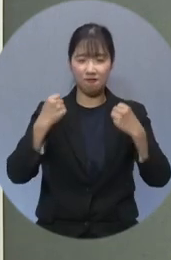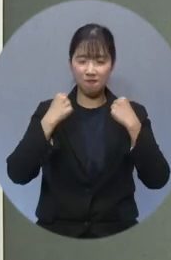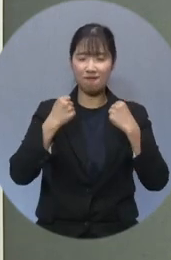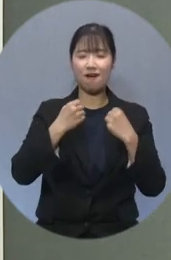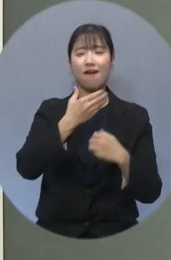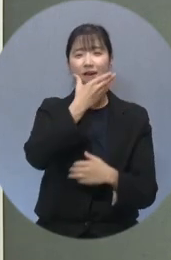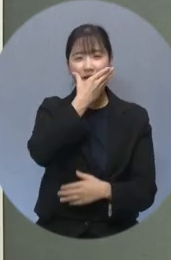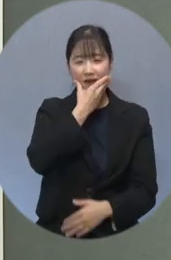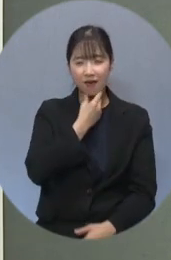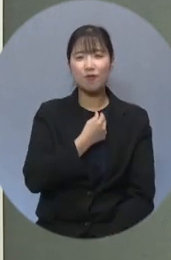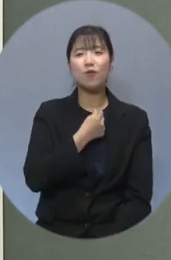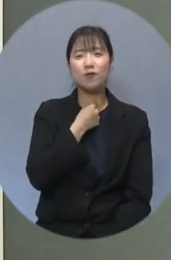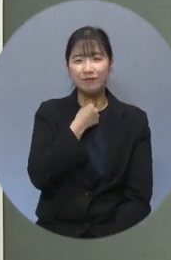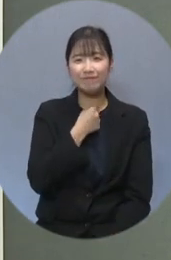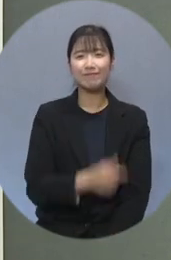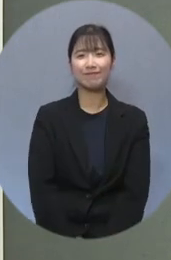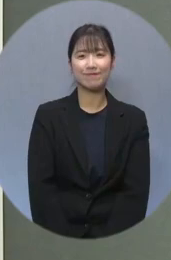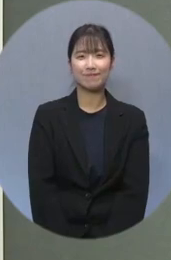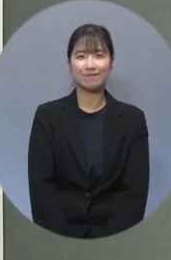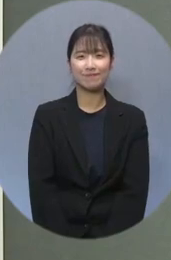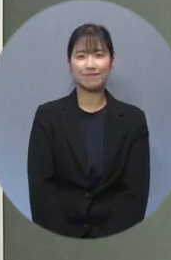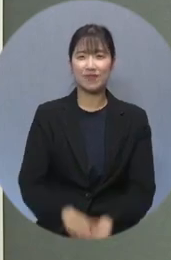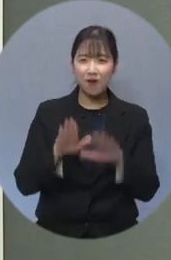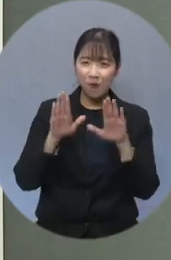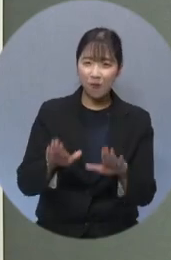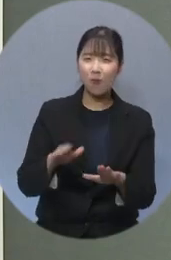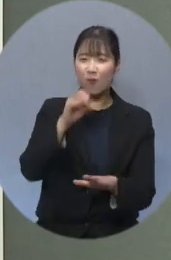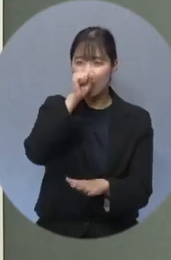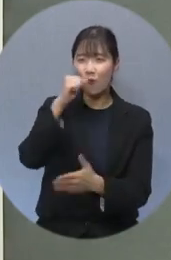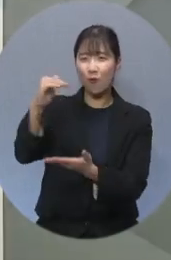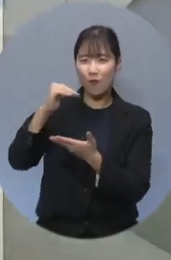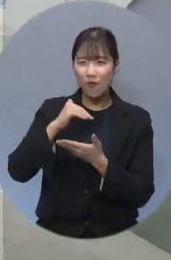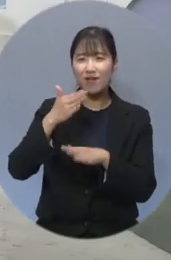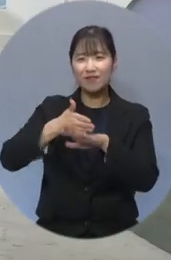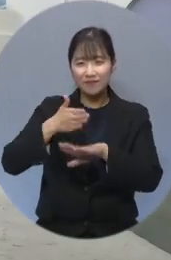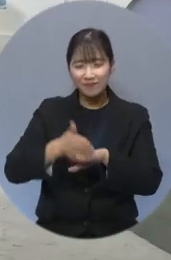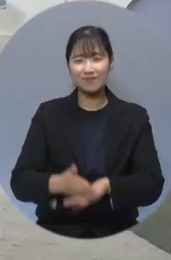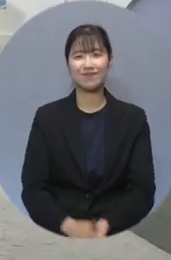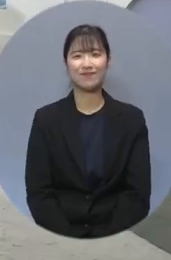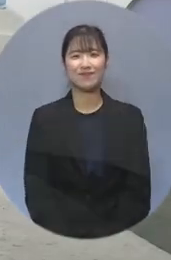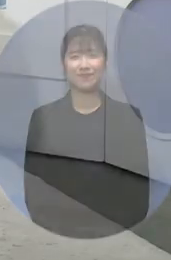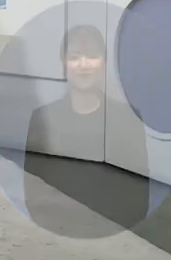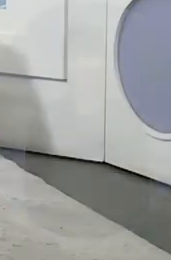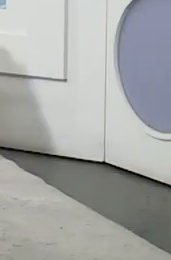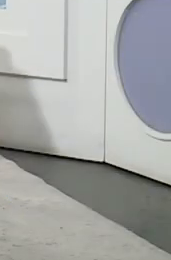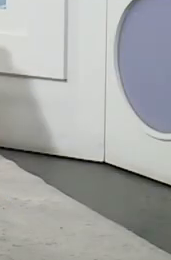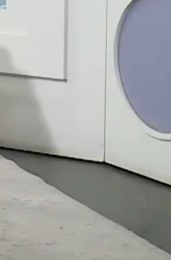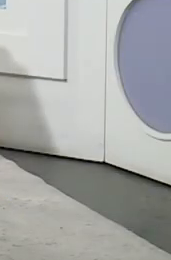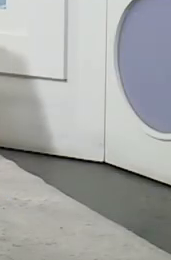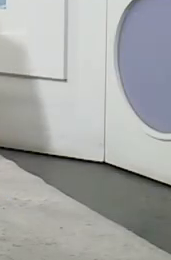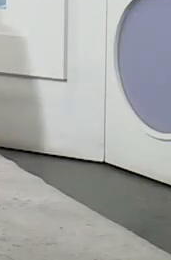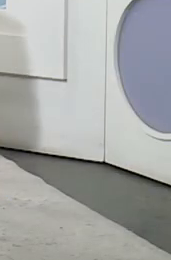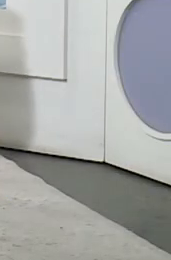건강하시고 행복하시기 바랍니다. 오늘 좋은 말씀 감사합니다. 고맙습니다. 불러주셔서 감사합니다. 네. 네.